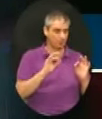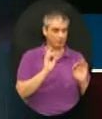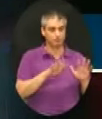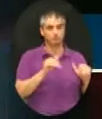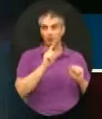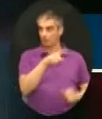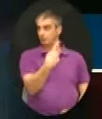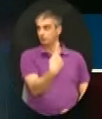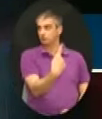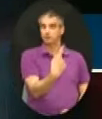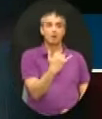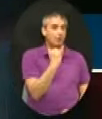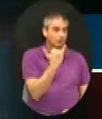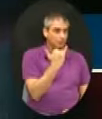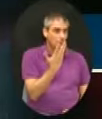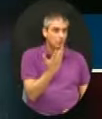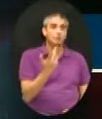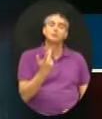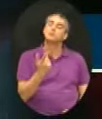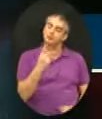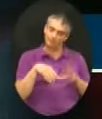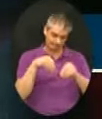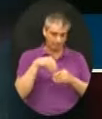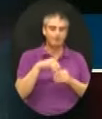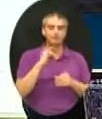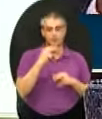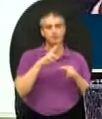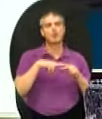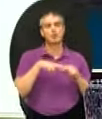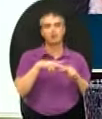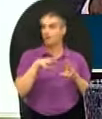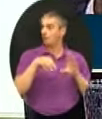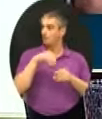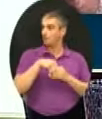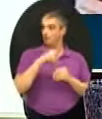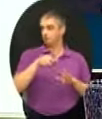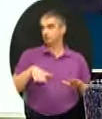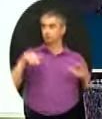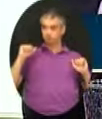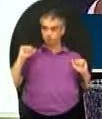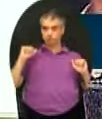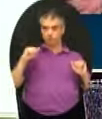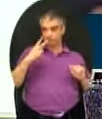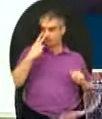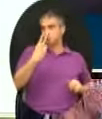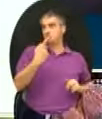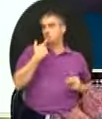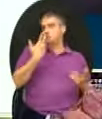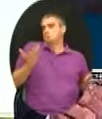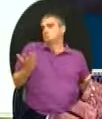הסתייקה. גם אתה הייתם אלה שאמרו. זה בפריימריז כן, אחר כך. כן, בפריימריז כי הם הסתכלו עליו והם אמרו, זה לא הבן אדם